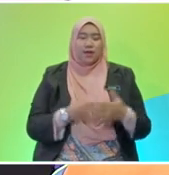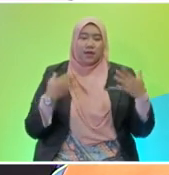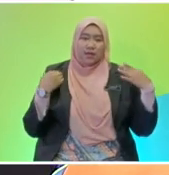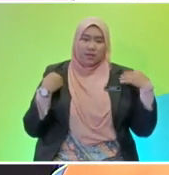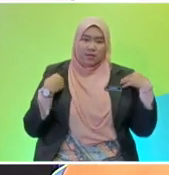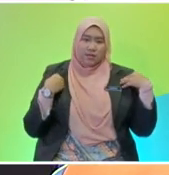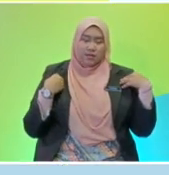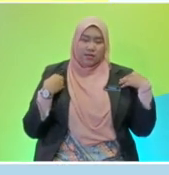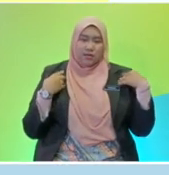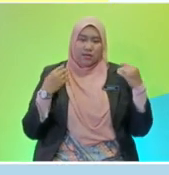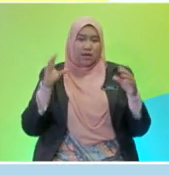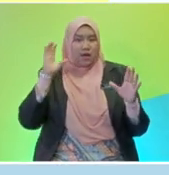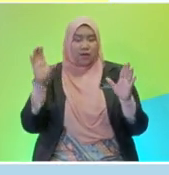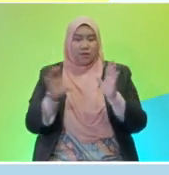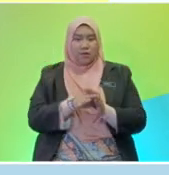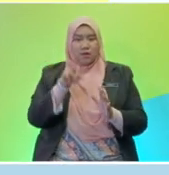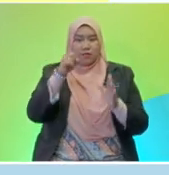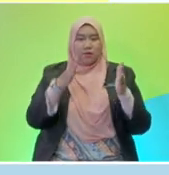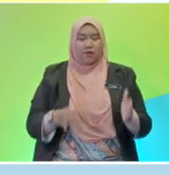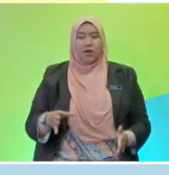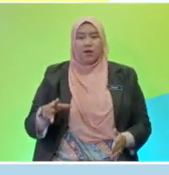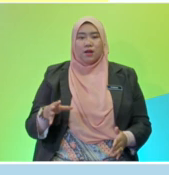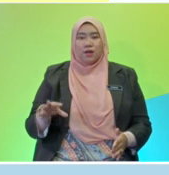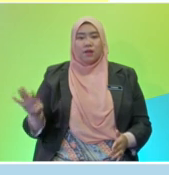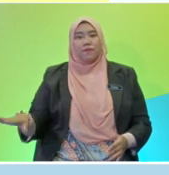seorang kanak-kanak lelaki sedang